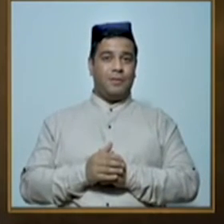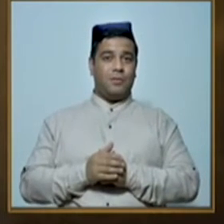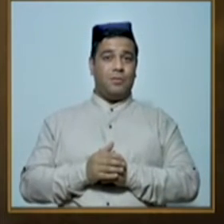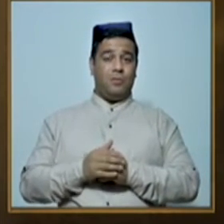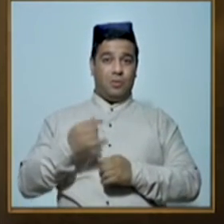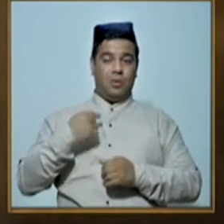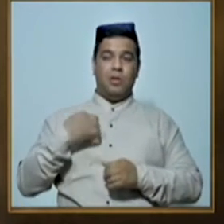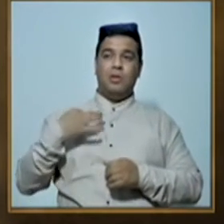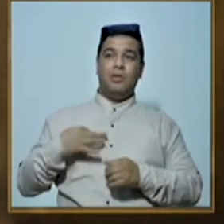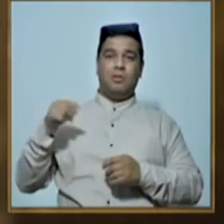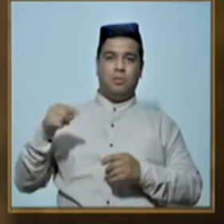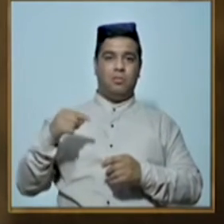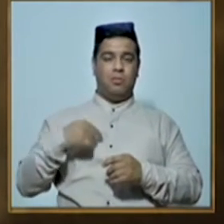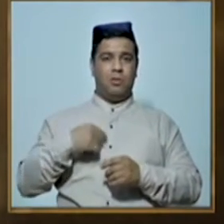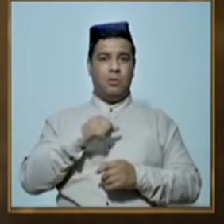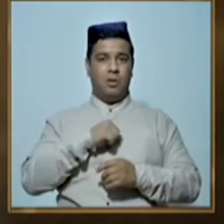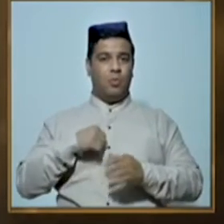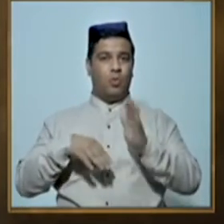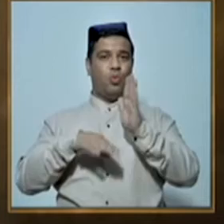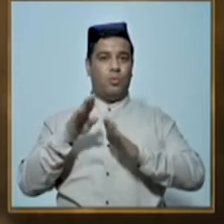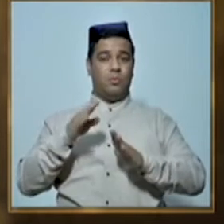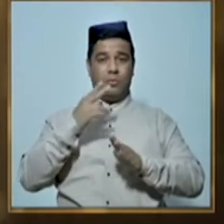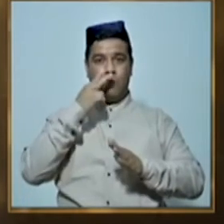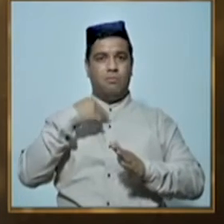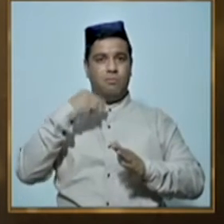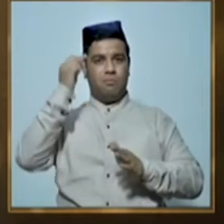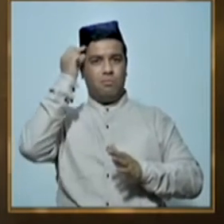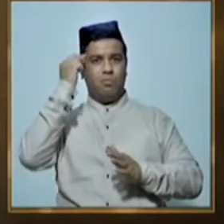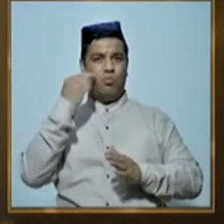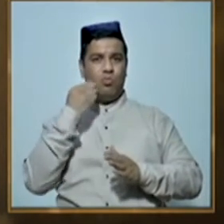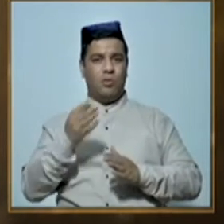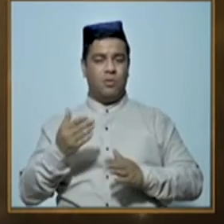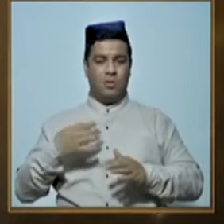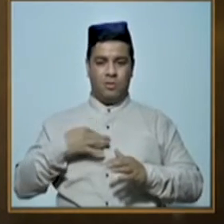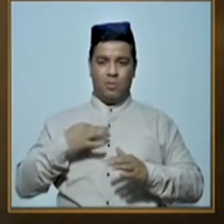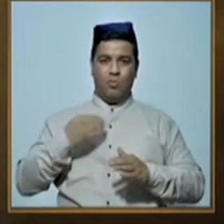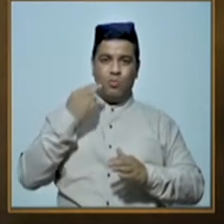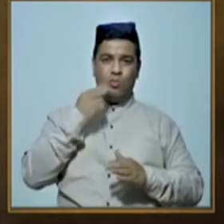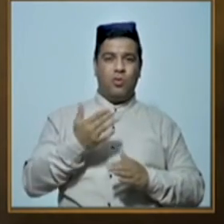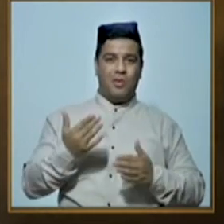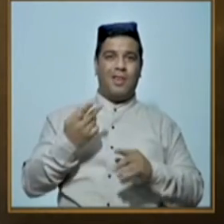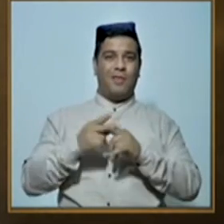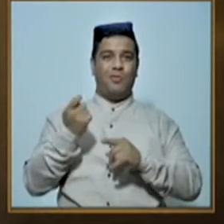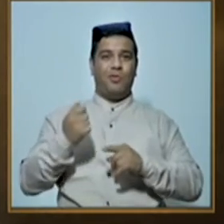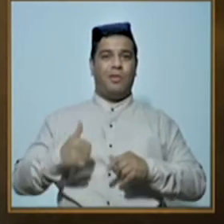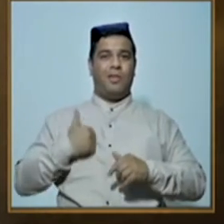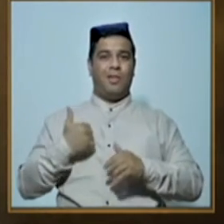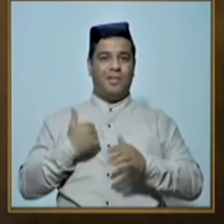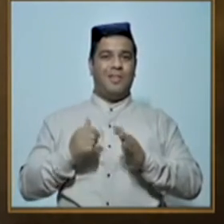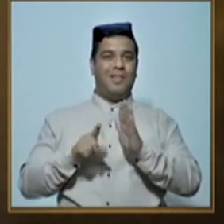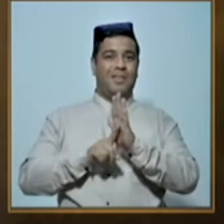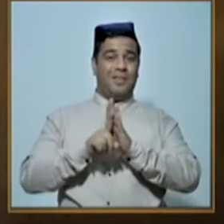Palonchining o'g'liman, pistonchiman. Hammadan zo'rman. Qara, mani sochimdagi soch yo'q, kiyimimdagi kiyim yo'q degan